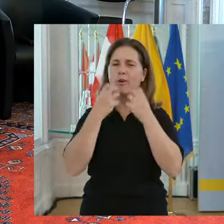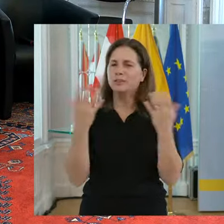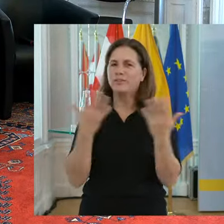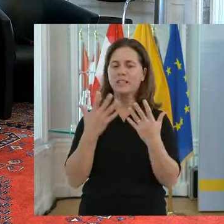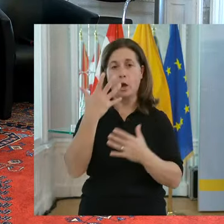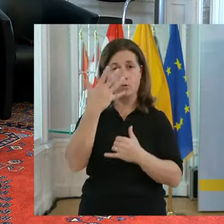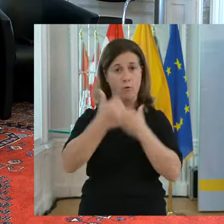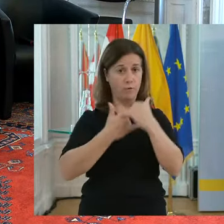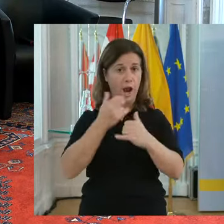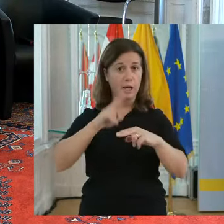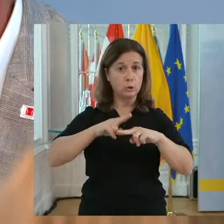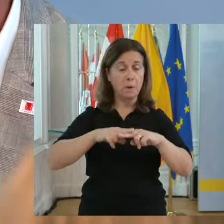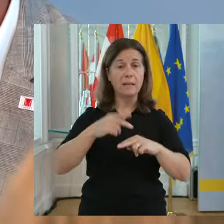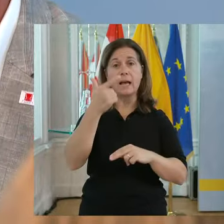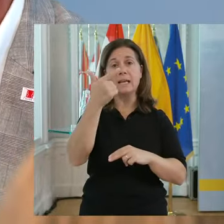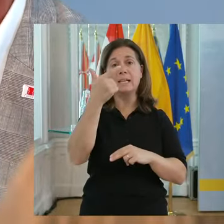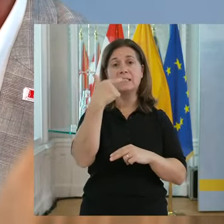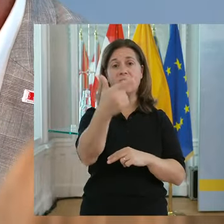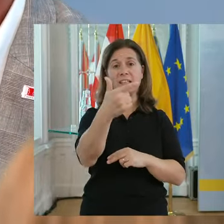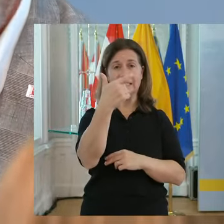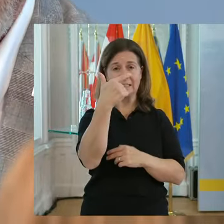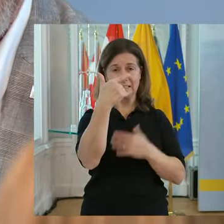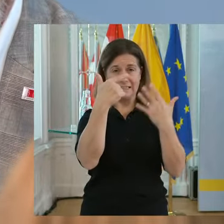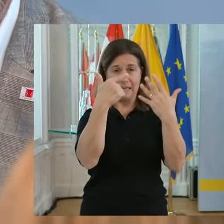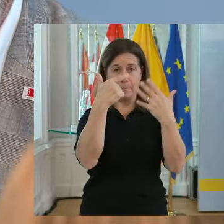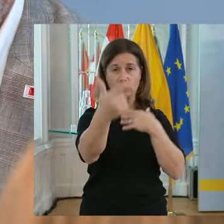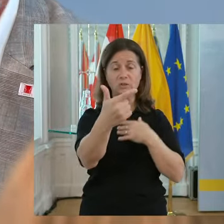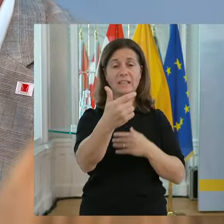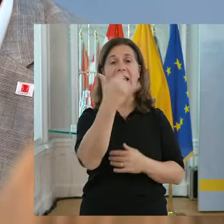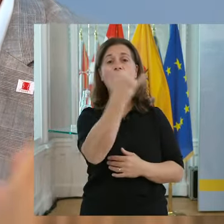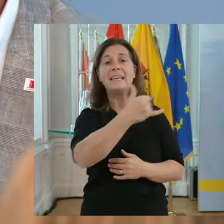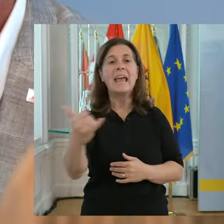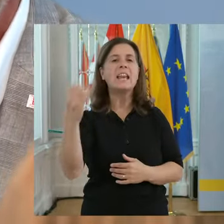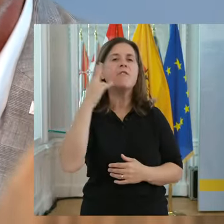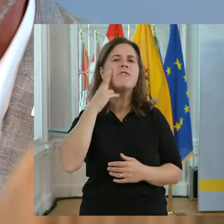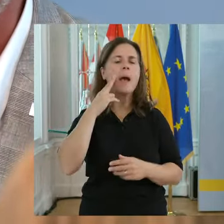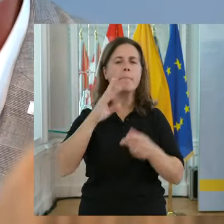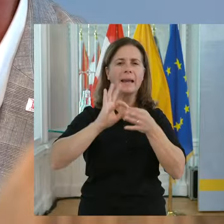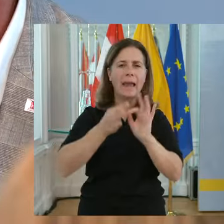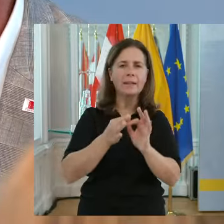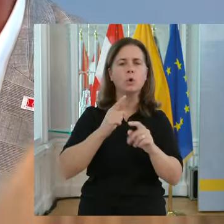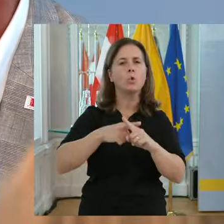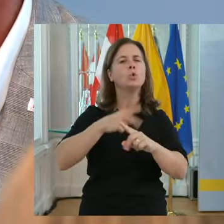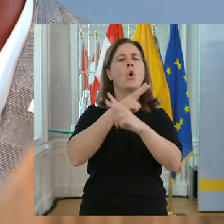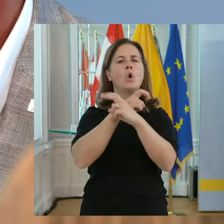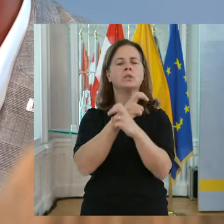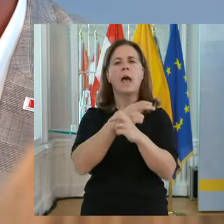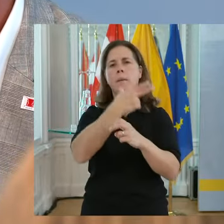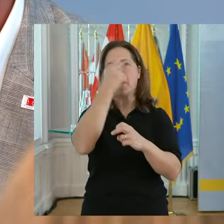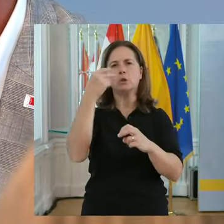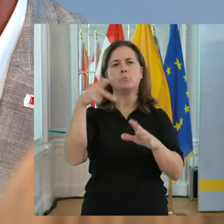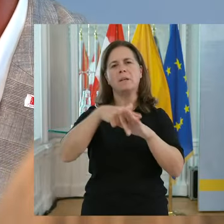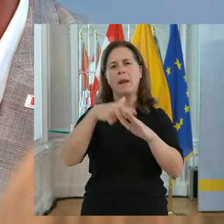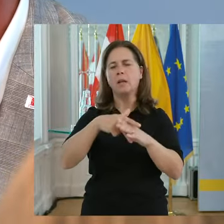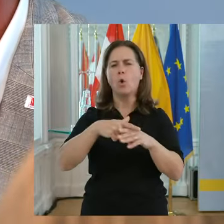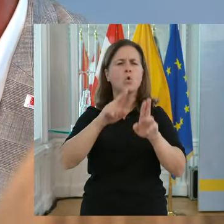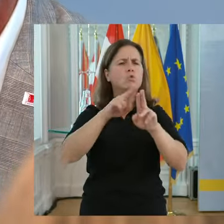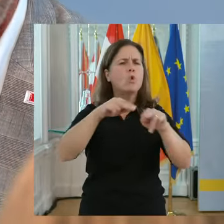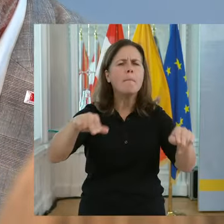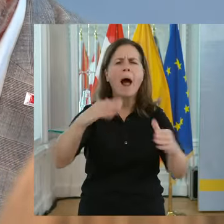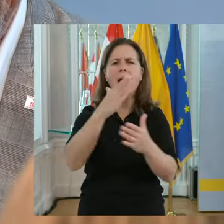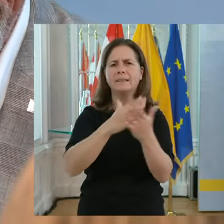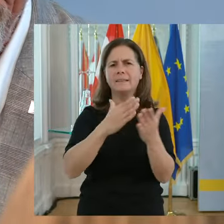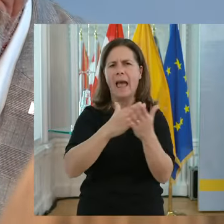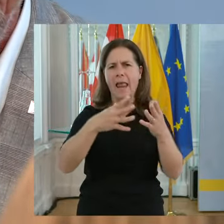in 5 Jahren, 2027, in jedem Kärntner Unternehmen, in jedem österreichischen Unternehmen Menschen mit Behinderung ganz ein normaler Teil